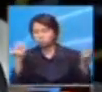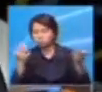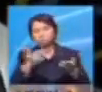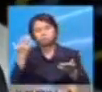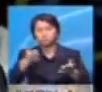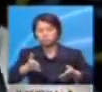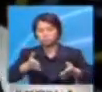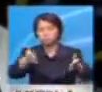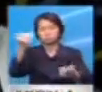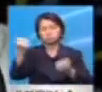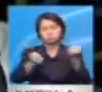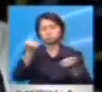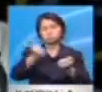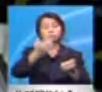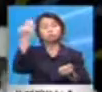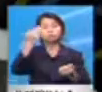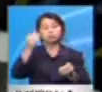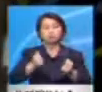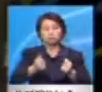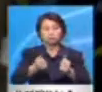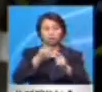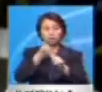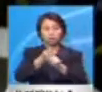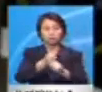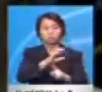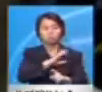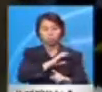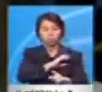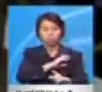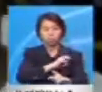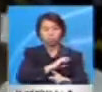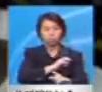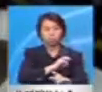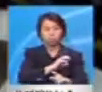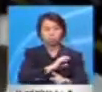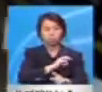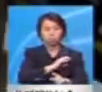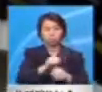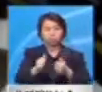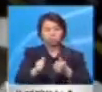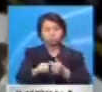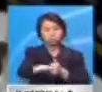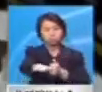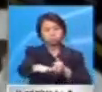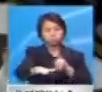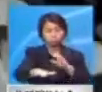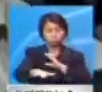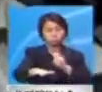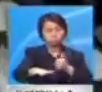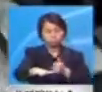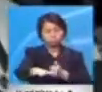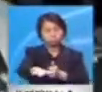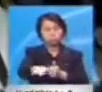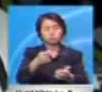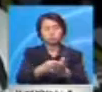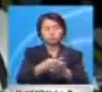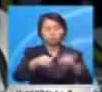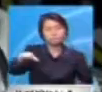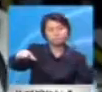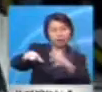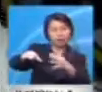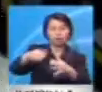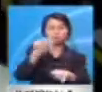saja kami ikut arahan pegawai polis yang naking kami jadi tiba-tiba Jadi kami